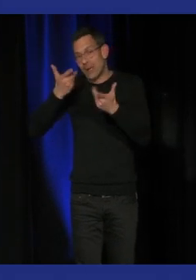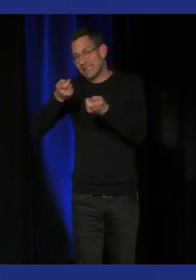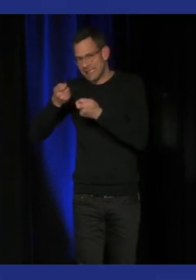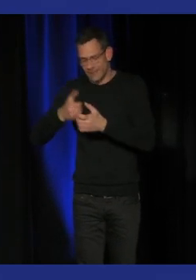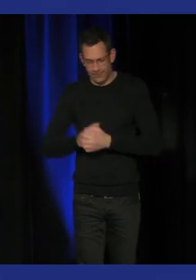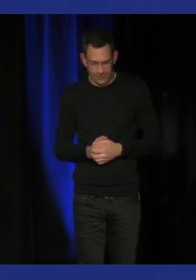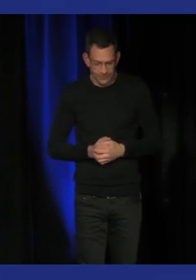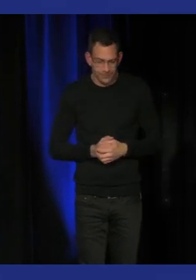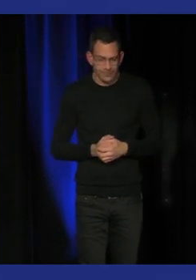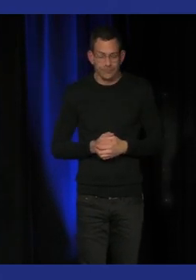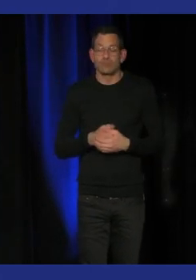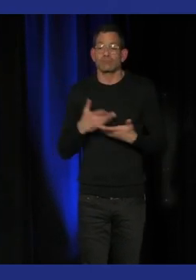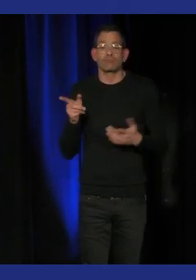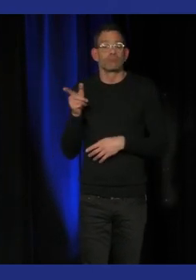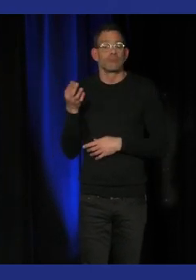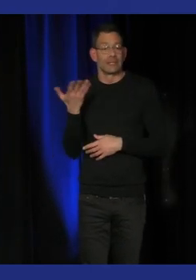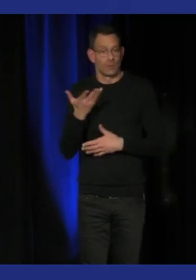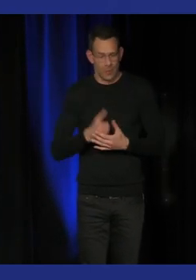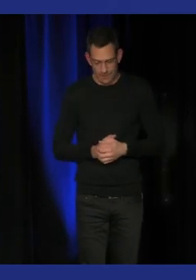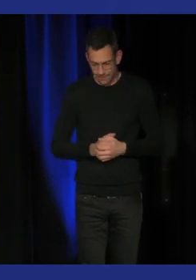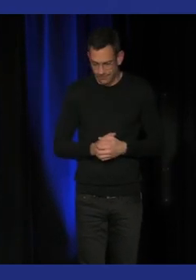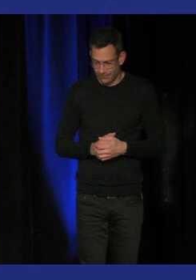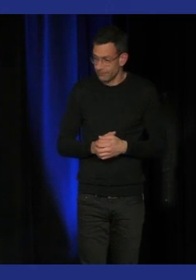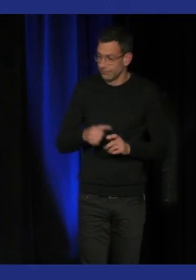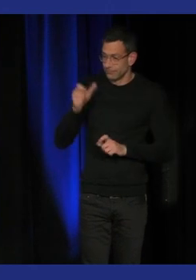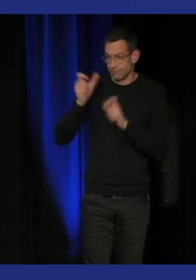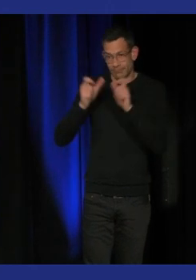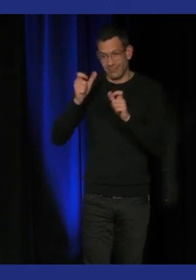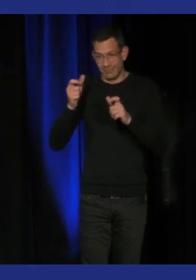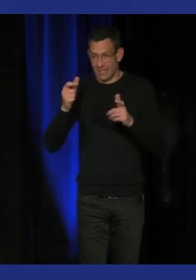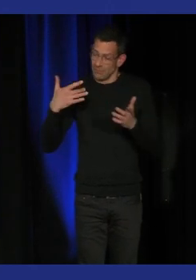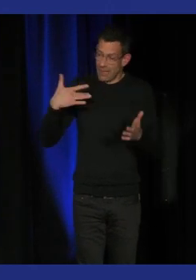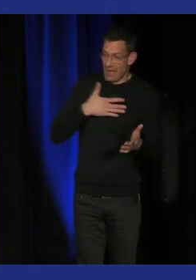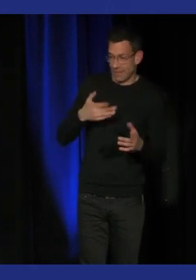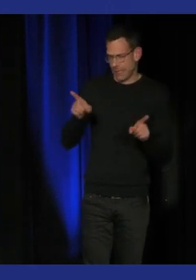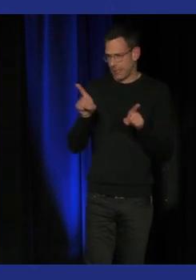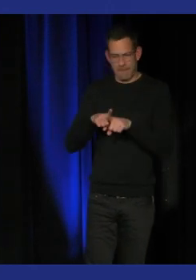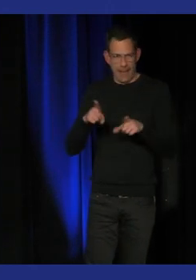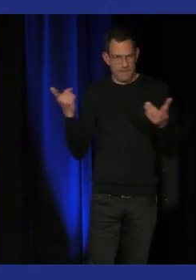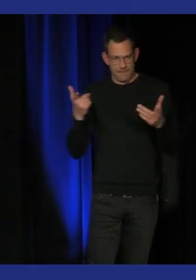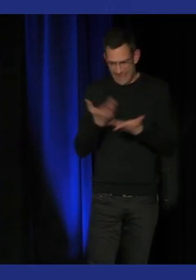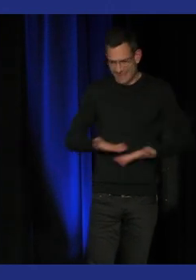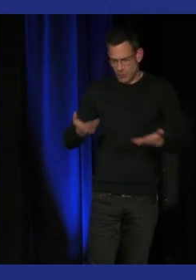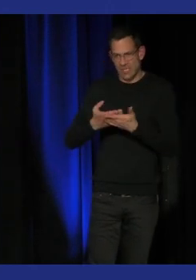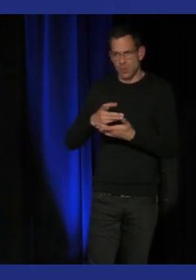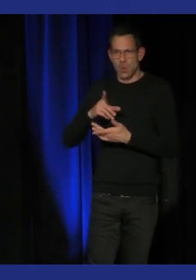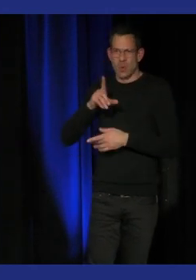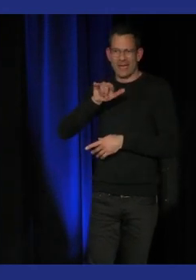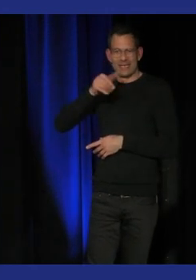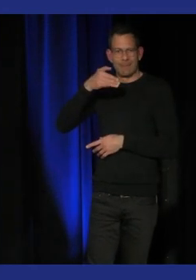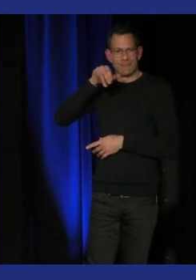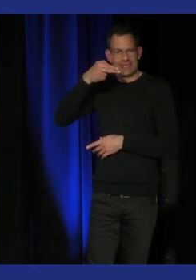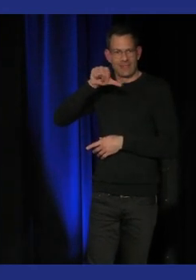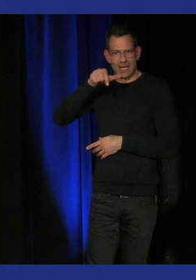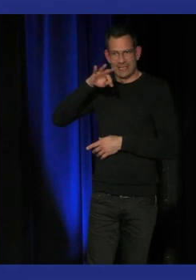Voilà ce que nous dit Robert Murphy. Nous avons traité l'invalidité comme une forme de liminalité. C'est un concept que j'ai créé quand j'ai analysé mon